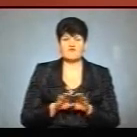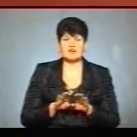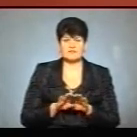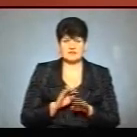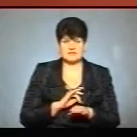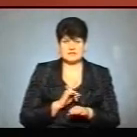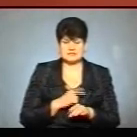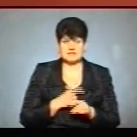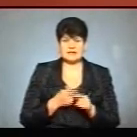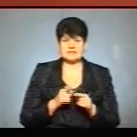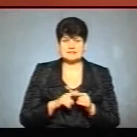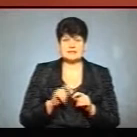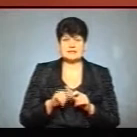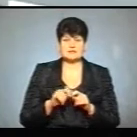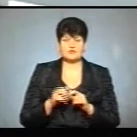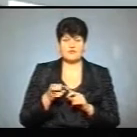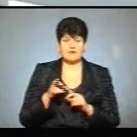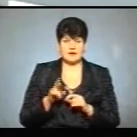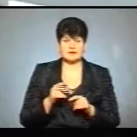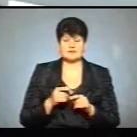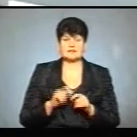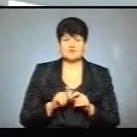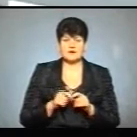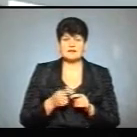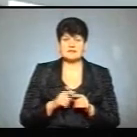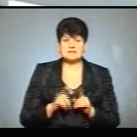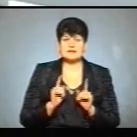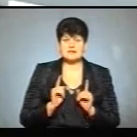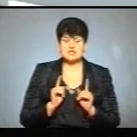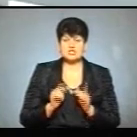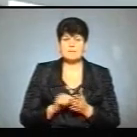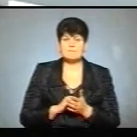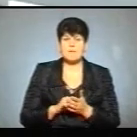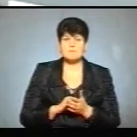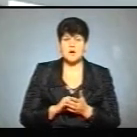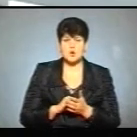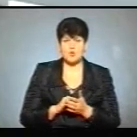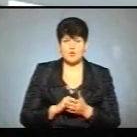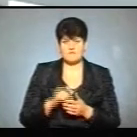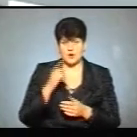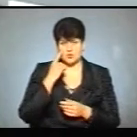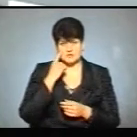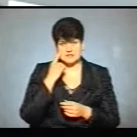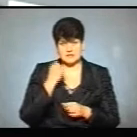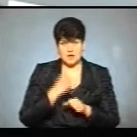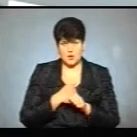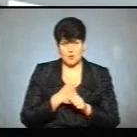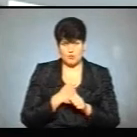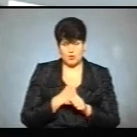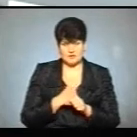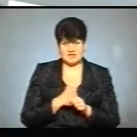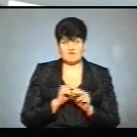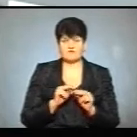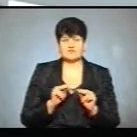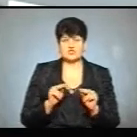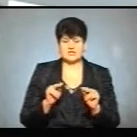силі це і тестування, адже тестування – це лише така паперова оцінка роботи